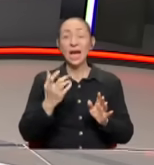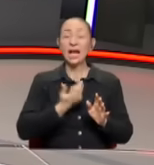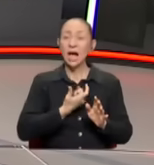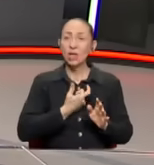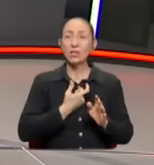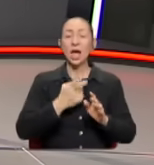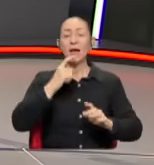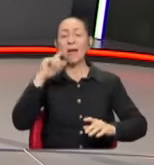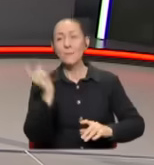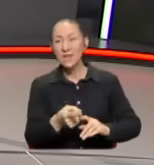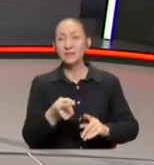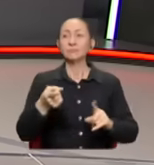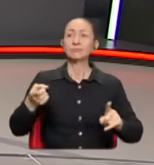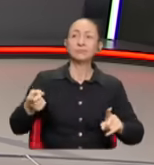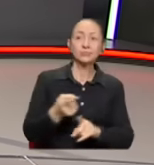Kanunlar, fermanlar,